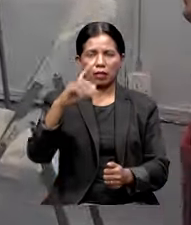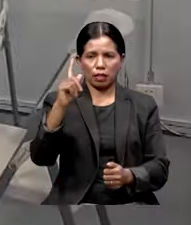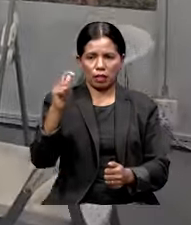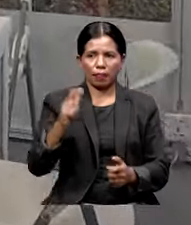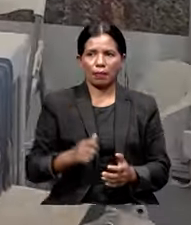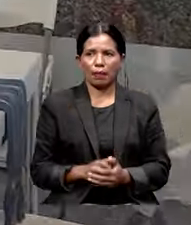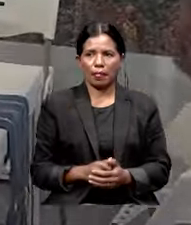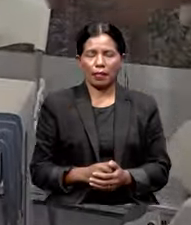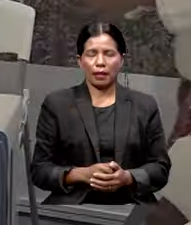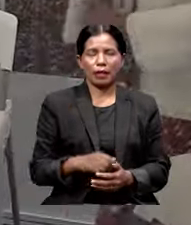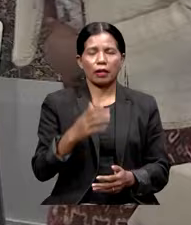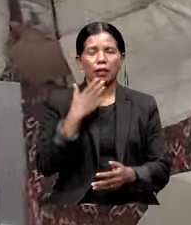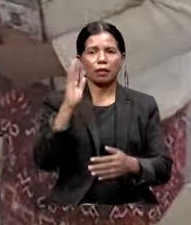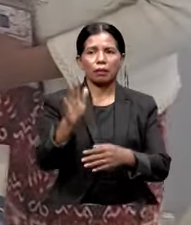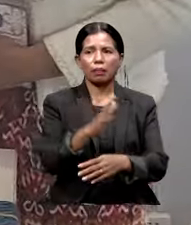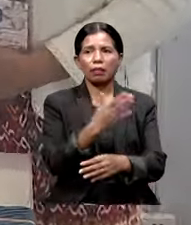Olá, mana dia kelai? Halo.